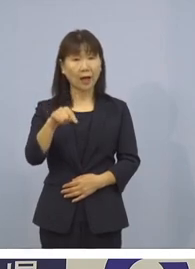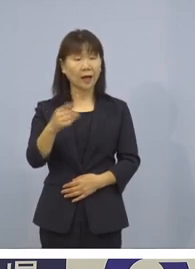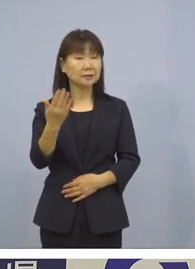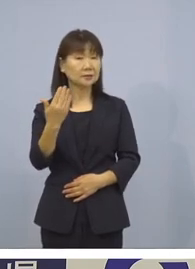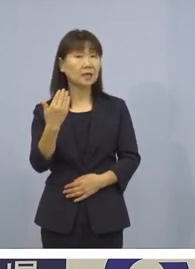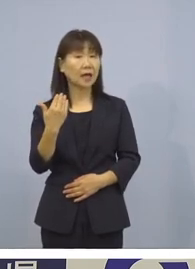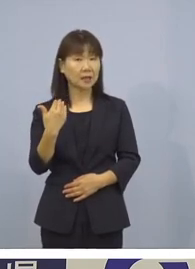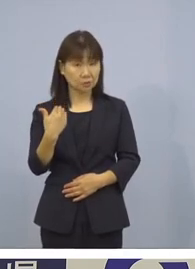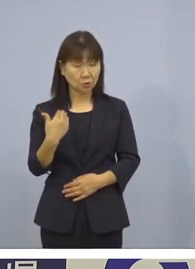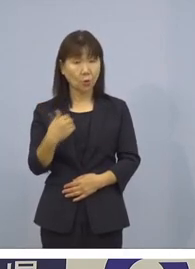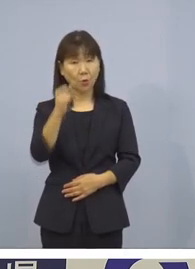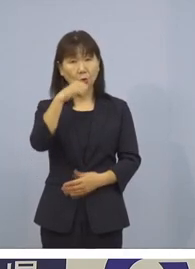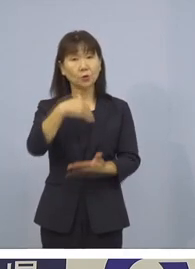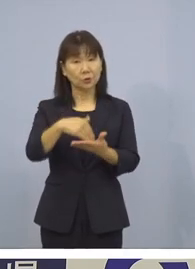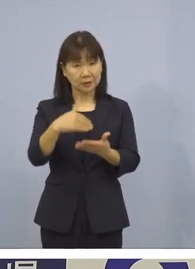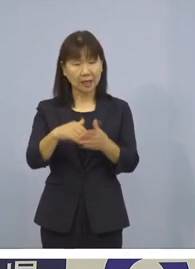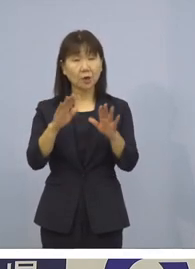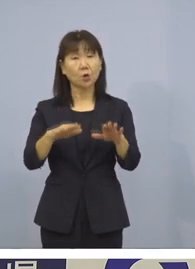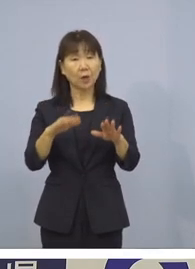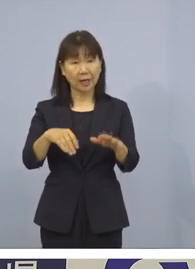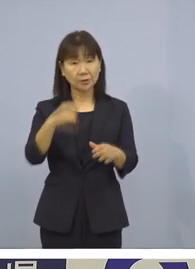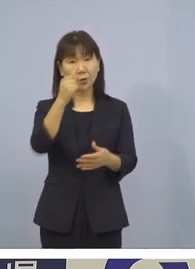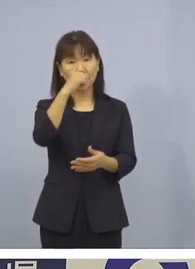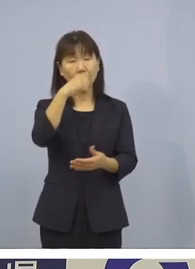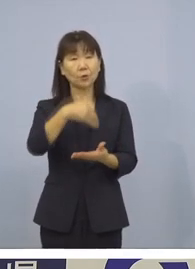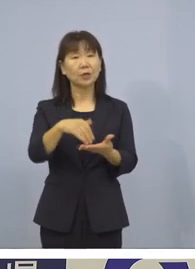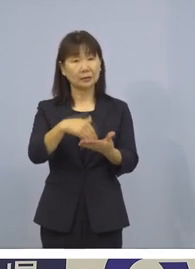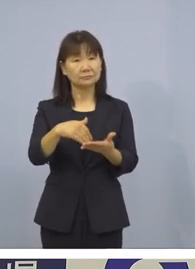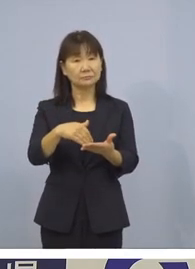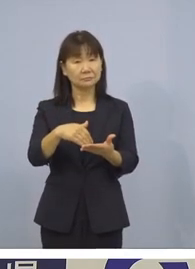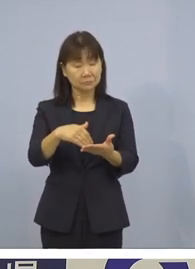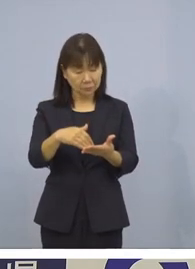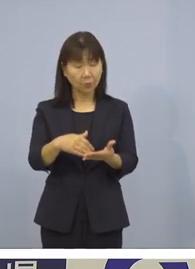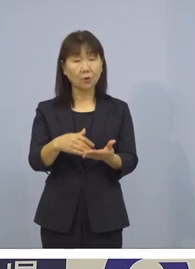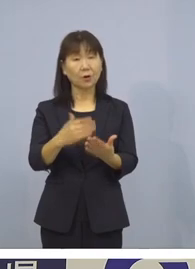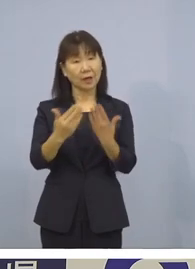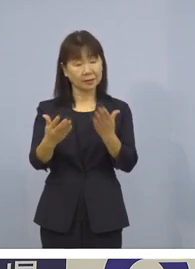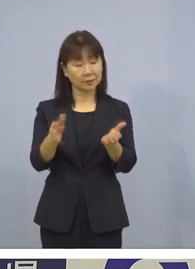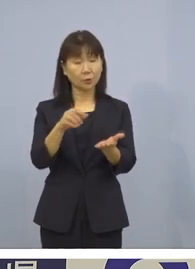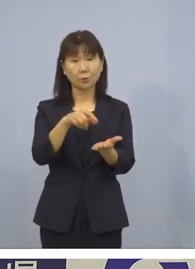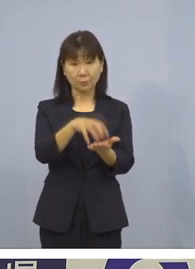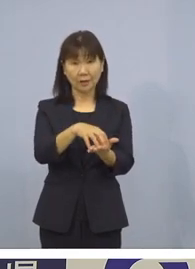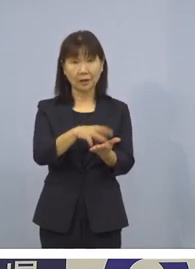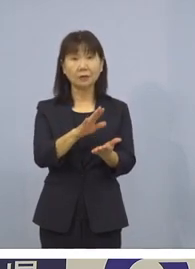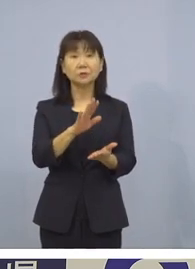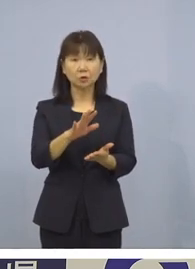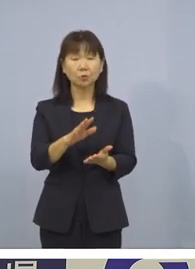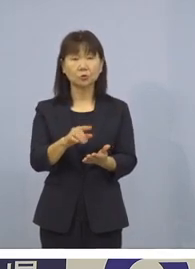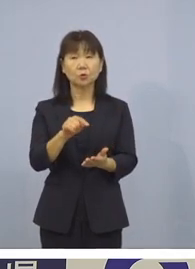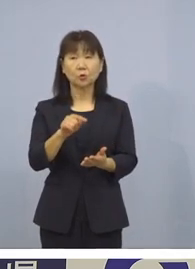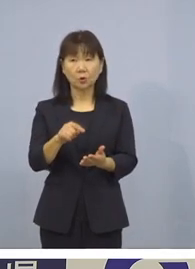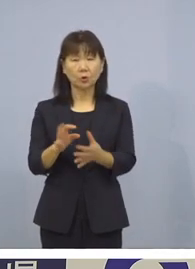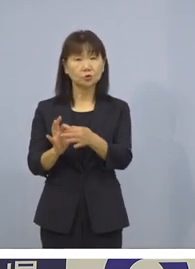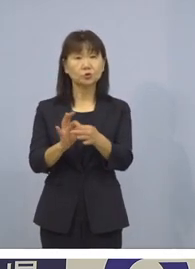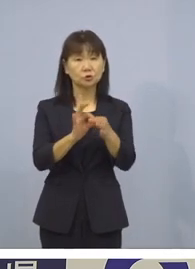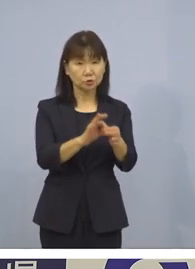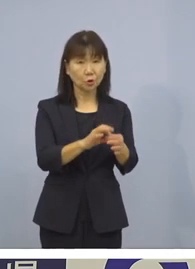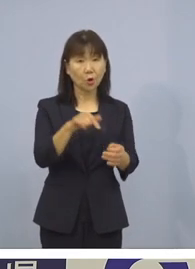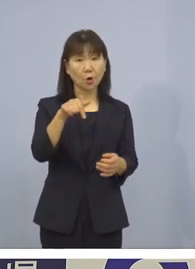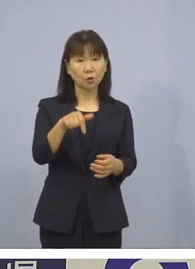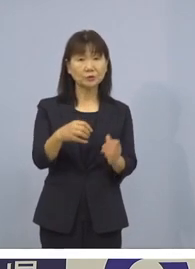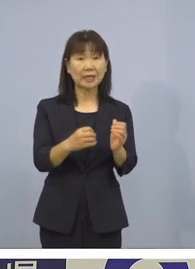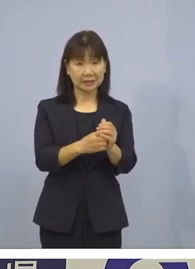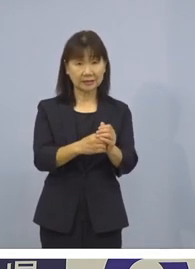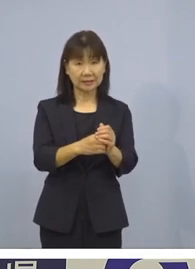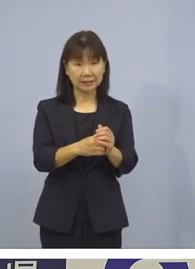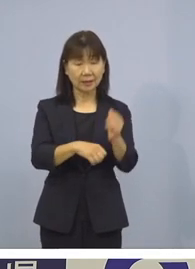回の予算でも今回の予算でもやっぱり観光についてすごい重点を置かれているなと感じますけれども、やはりここを次々と知事がこう布石を打たれている、